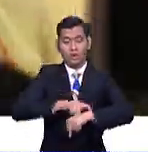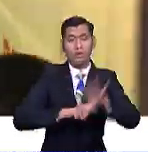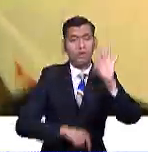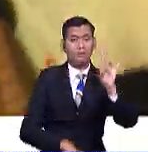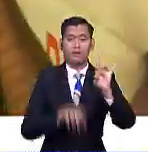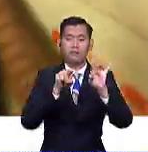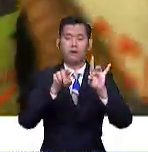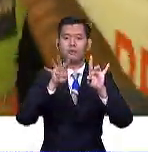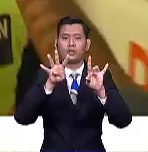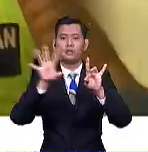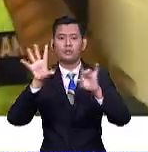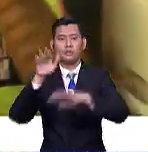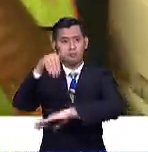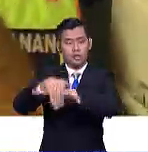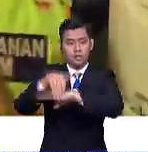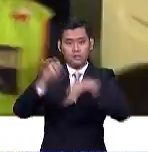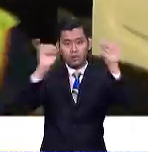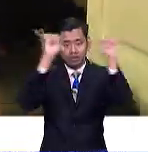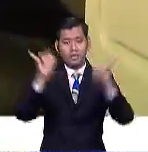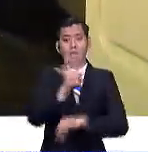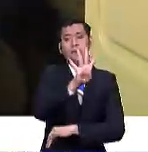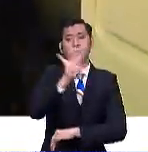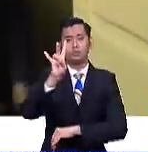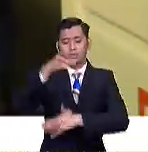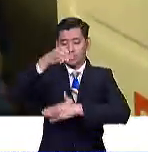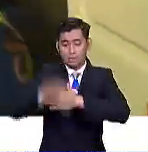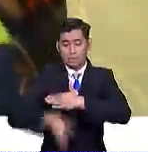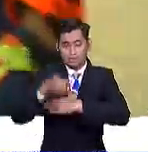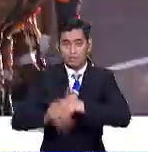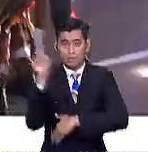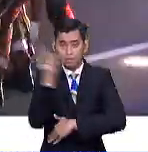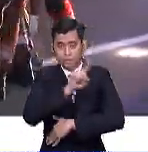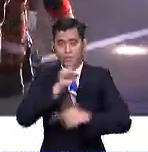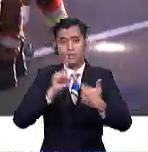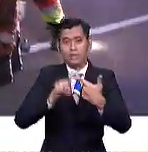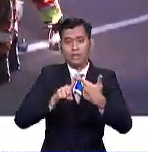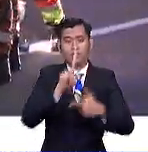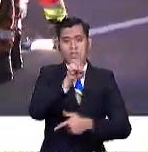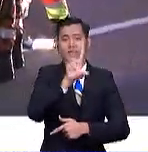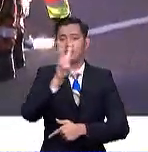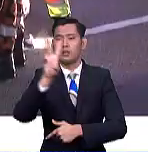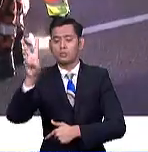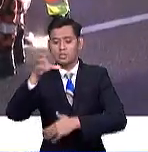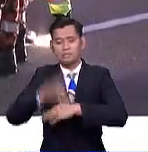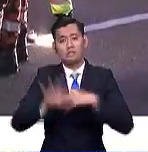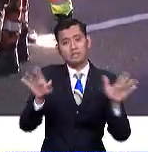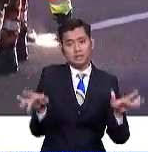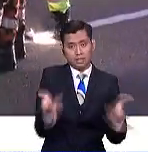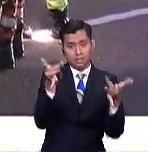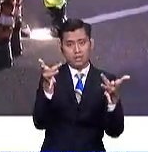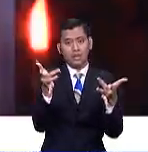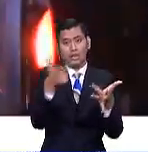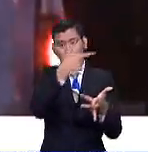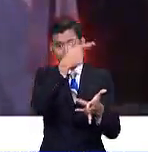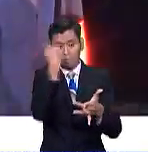Isnin lalu menyebabkan 47 penumpang cedera parah, manakala 166 lagi cedera ringan selepas sebuah